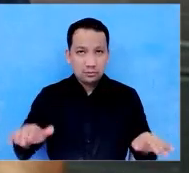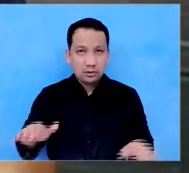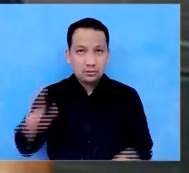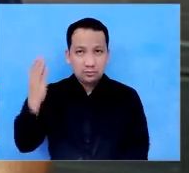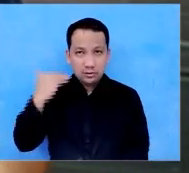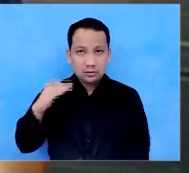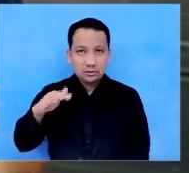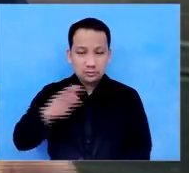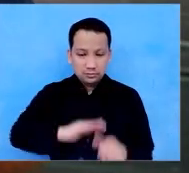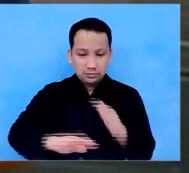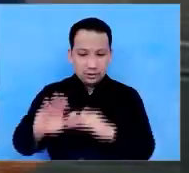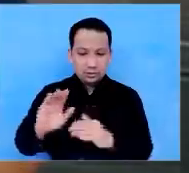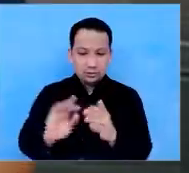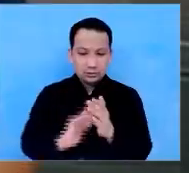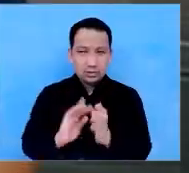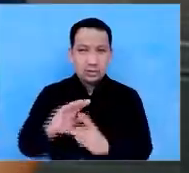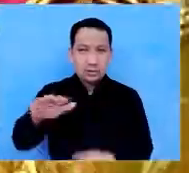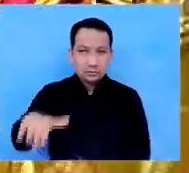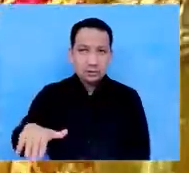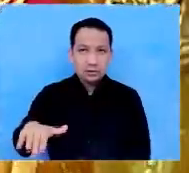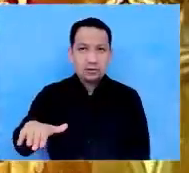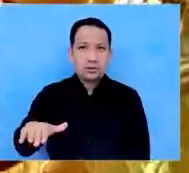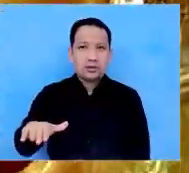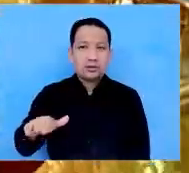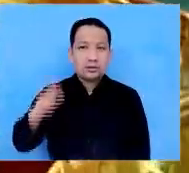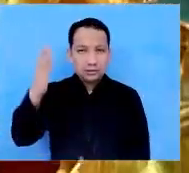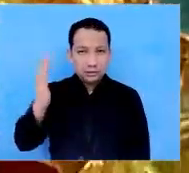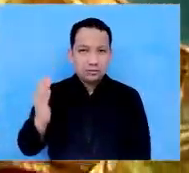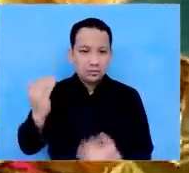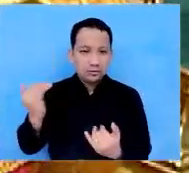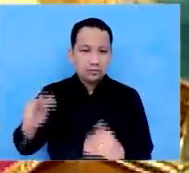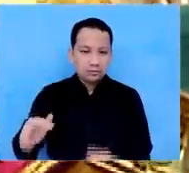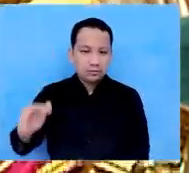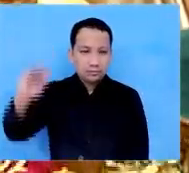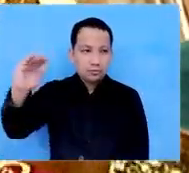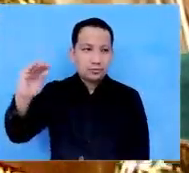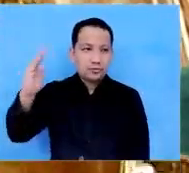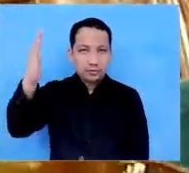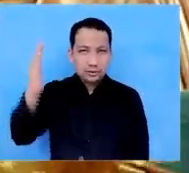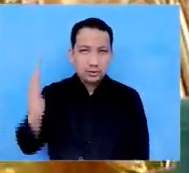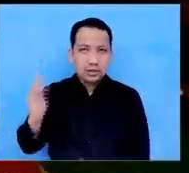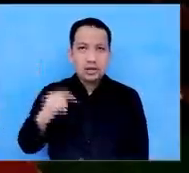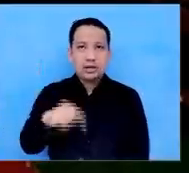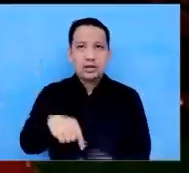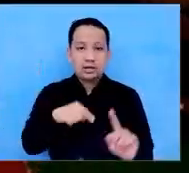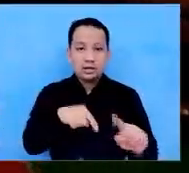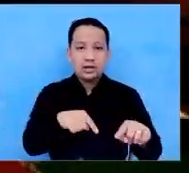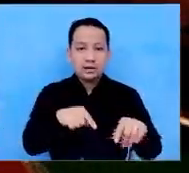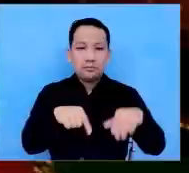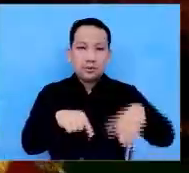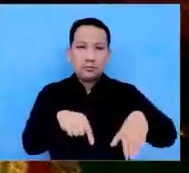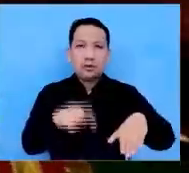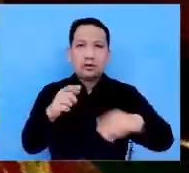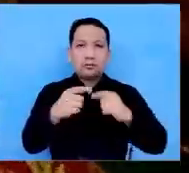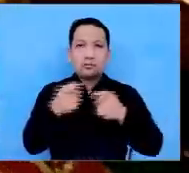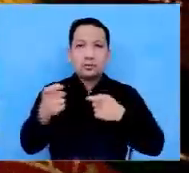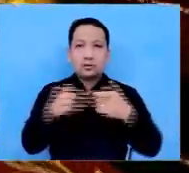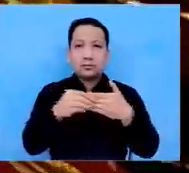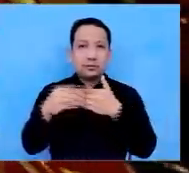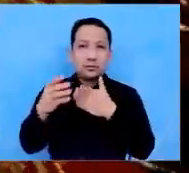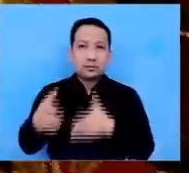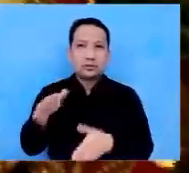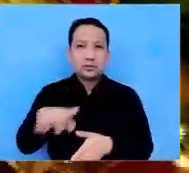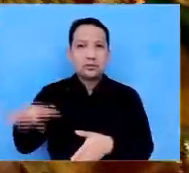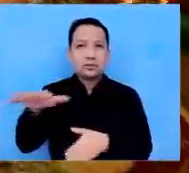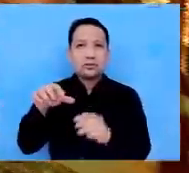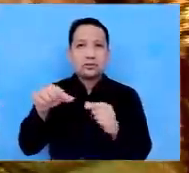nga isinilang ang Panginoon, siya po ay Panginoon na hanggang sa siya lumaki. At sinabi po na ang batang ito maghahari sa daigdig. So ito